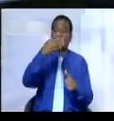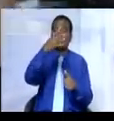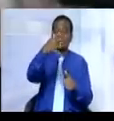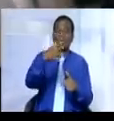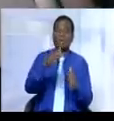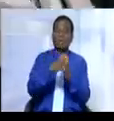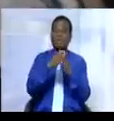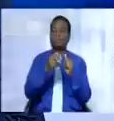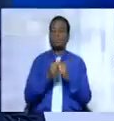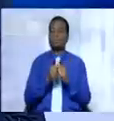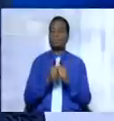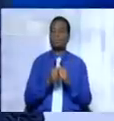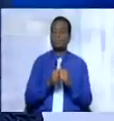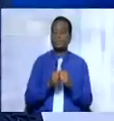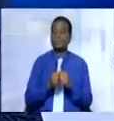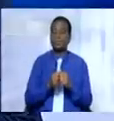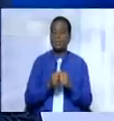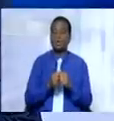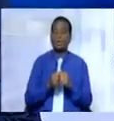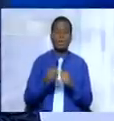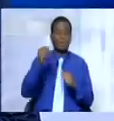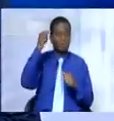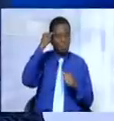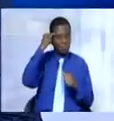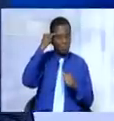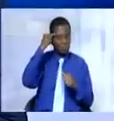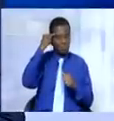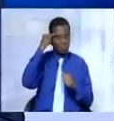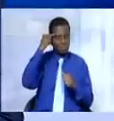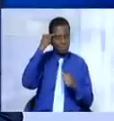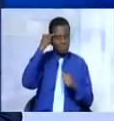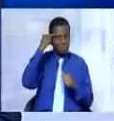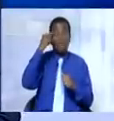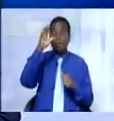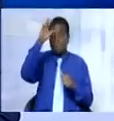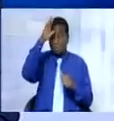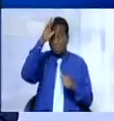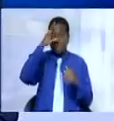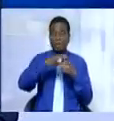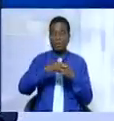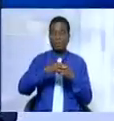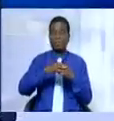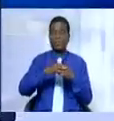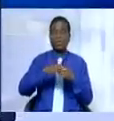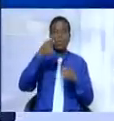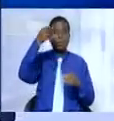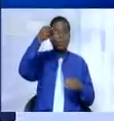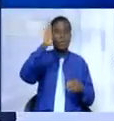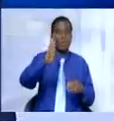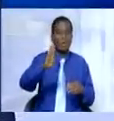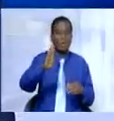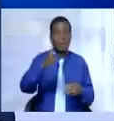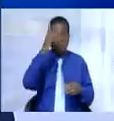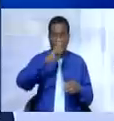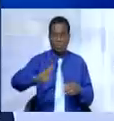CPD. La mémoire du père de la nation ivoirienne honoré, 20 ans après sa disparition,